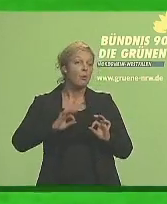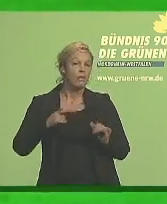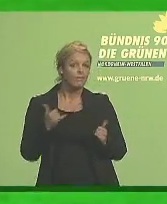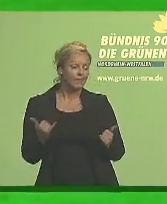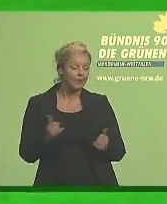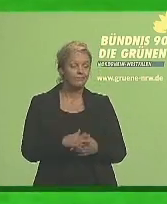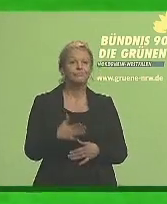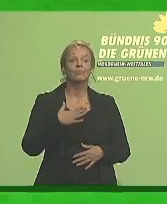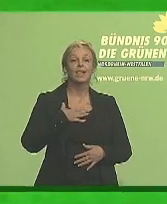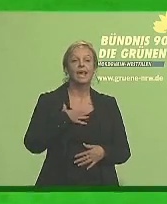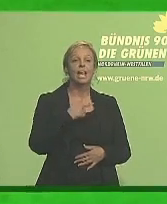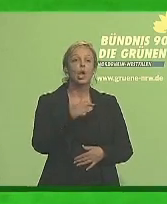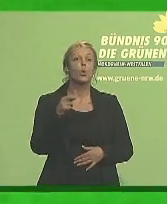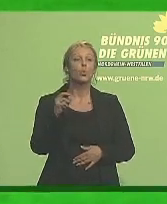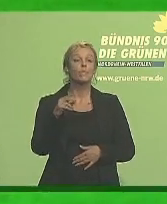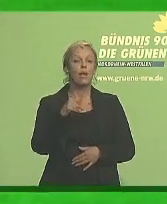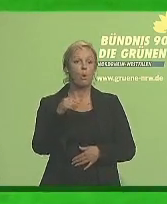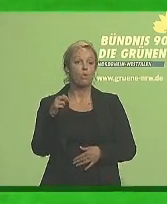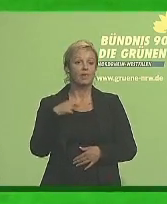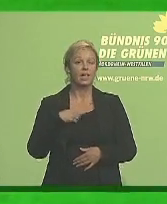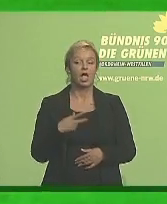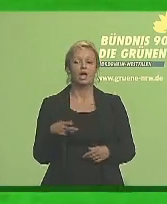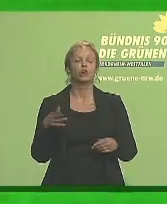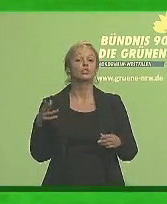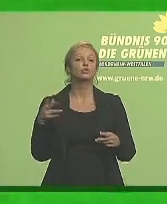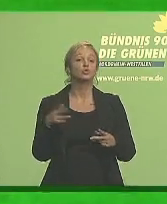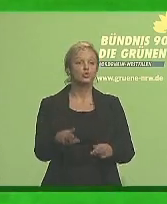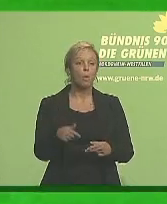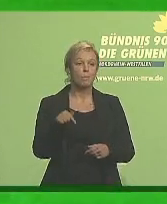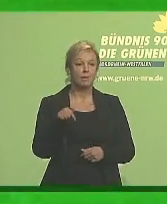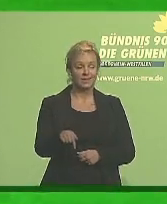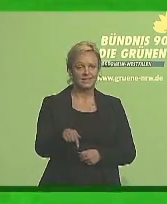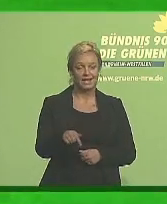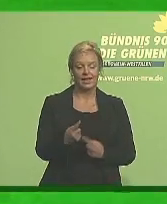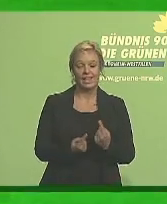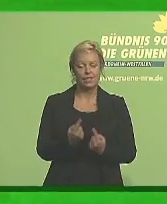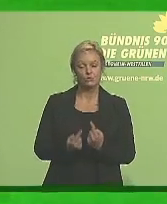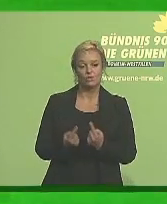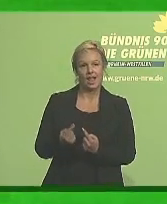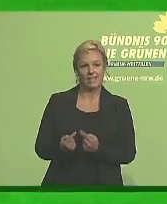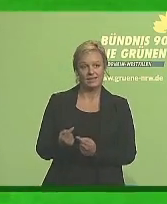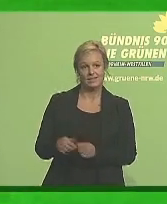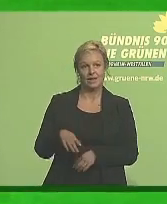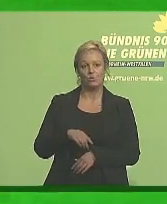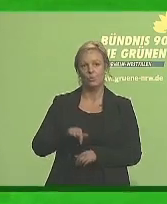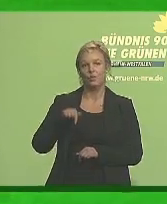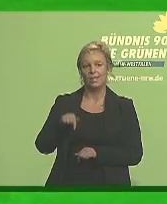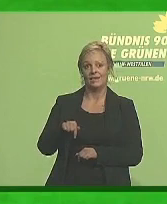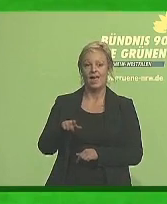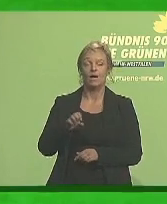Günther Oettinger, stoppe die Deindustrialisierung